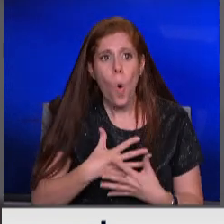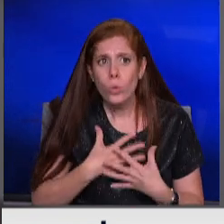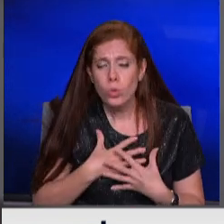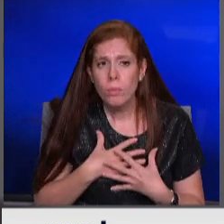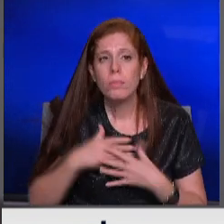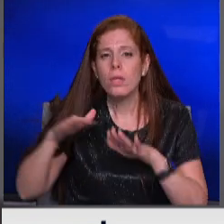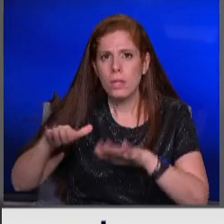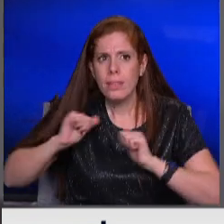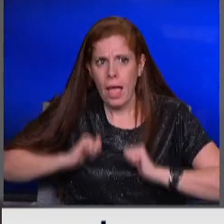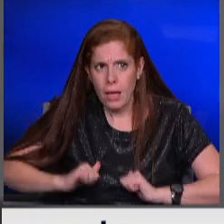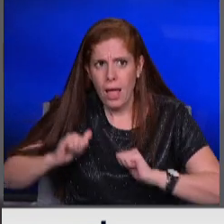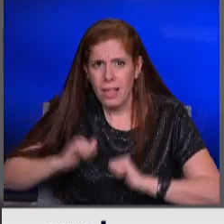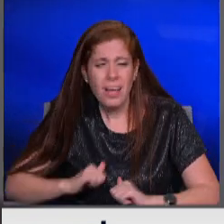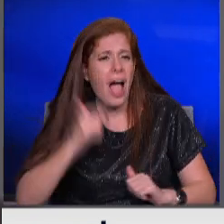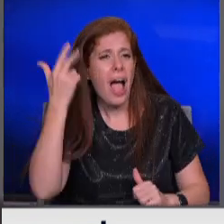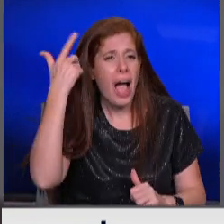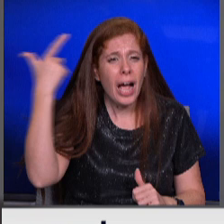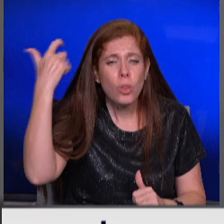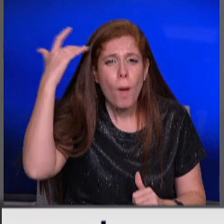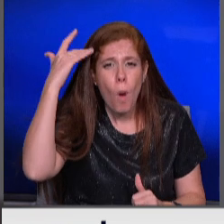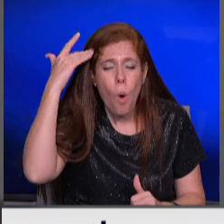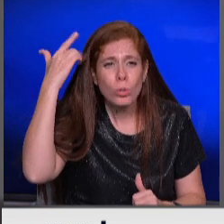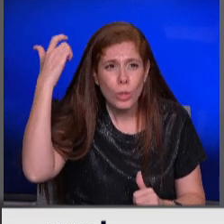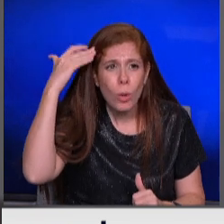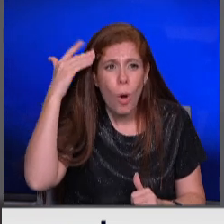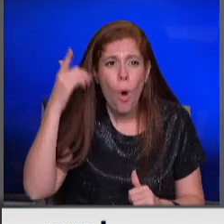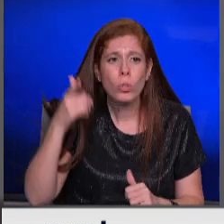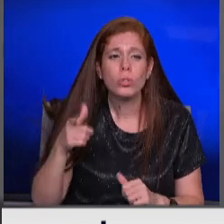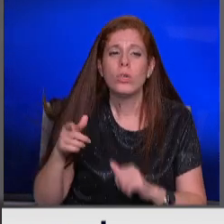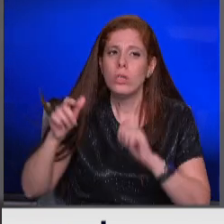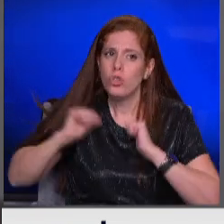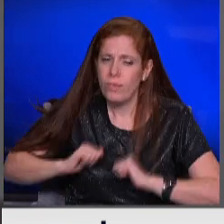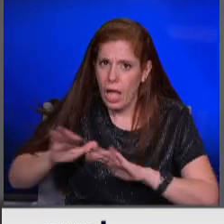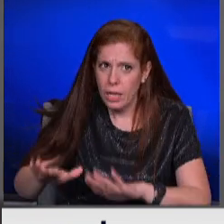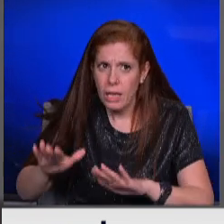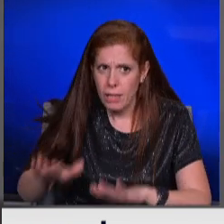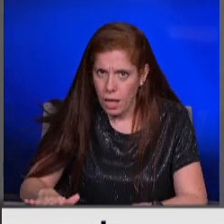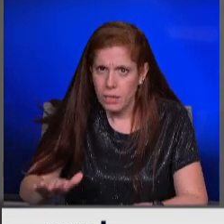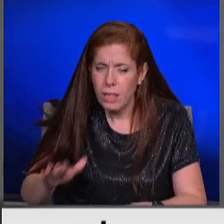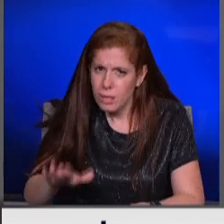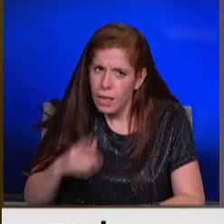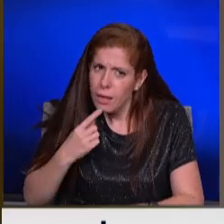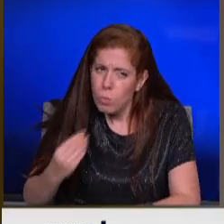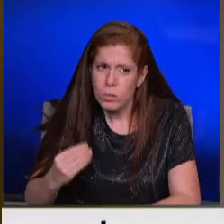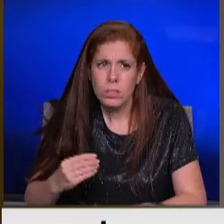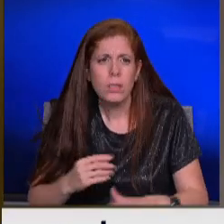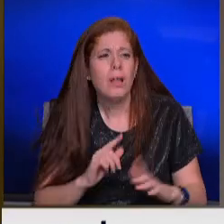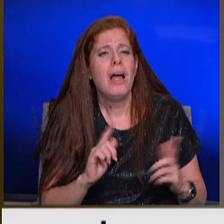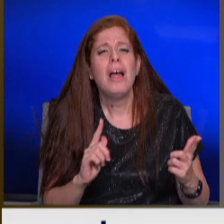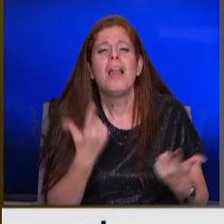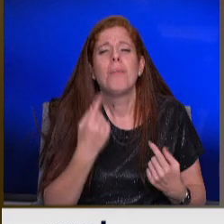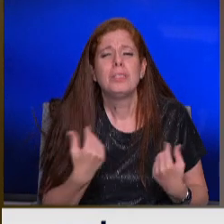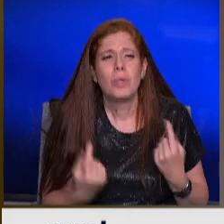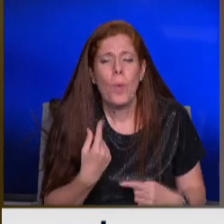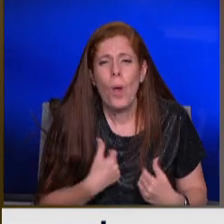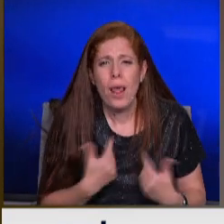בטוח בראש! בטוח בראש! תירגע, שם, תירגע מותק! אבא, אני קורא לי, למה? רונן